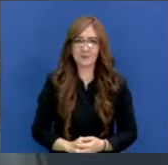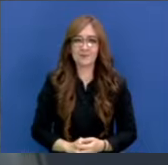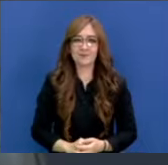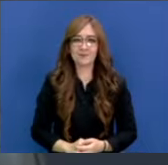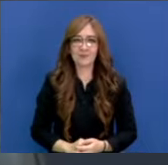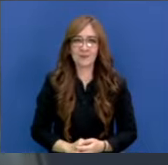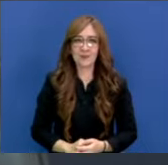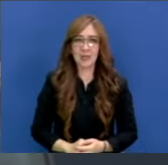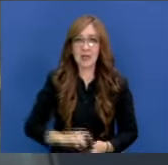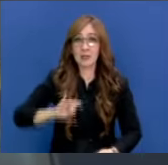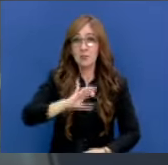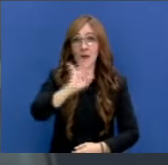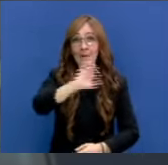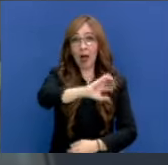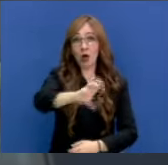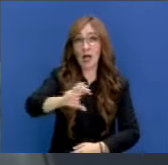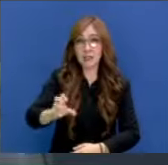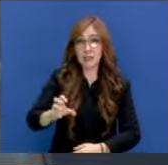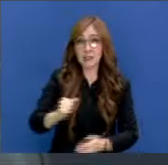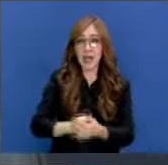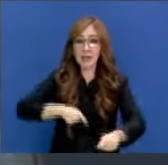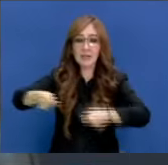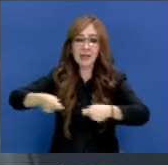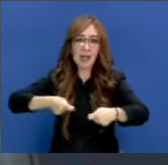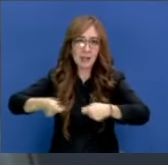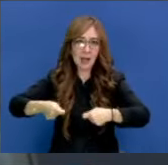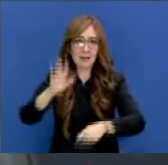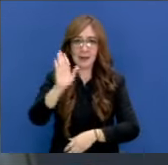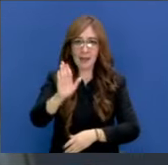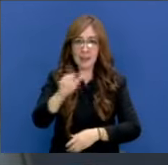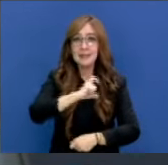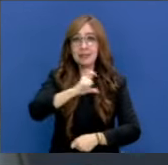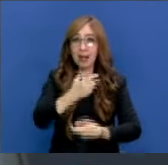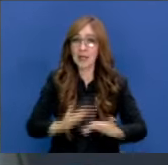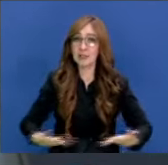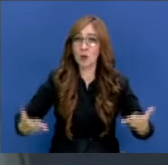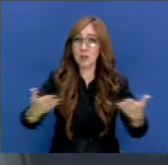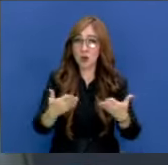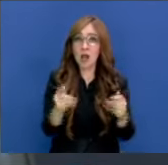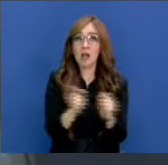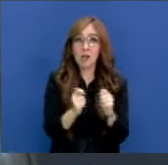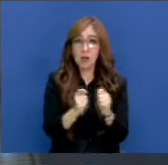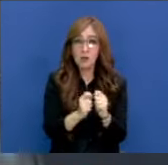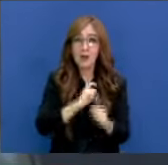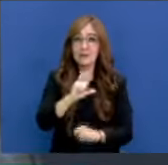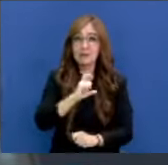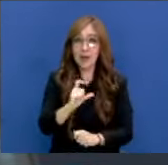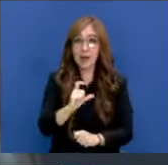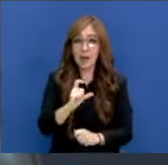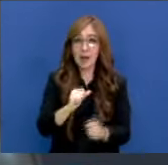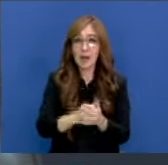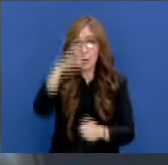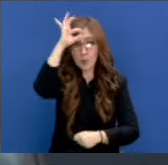Ya, di beberapa titik itu ada perwira pengendalinya, nanti secara situasional dilakukan langkah-langkah